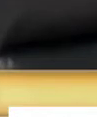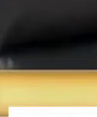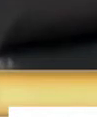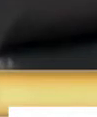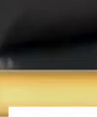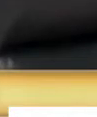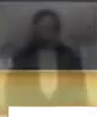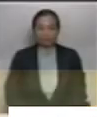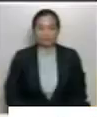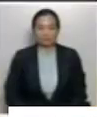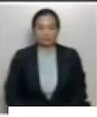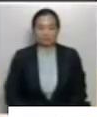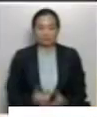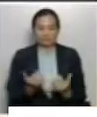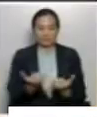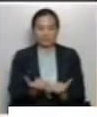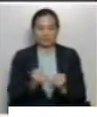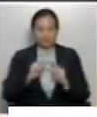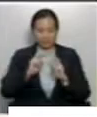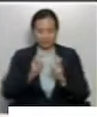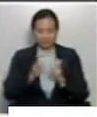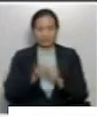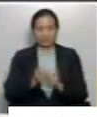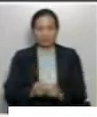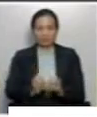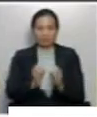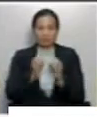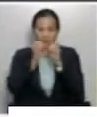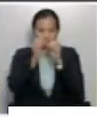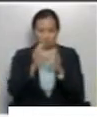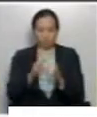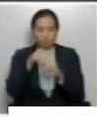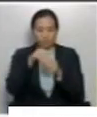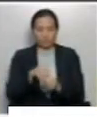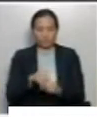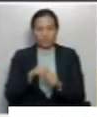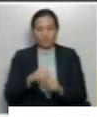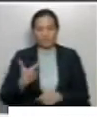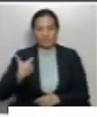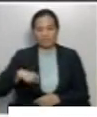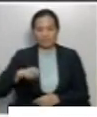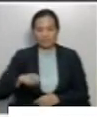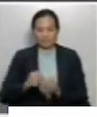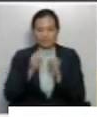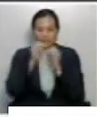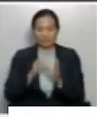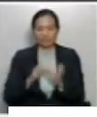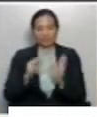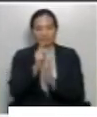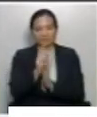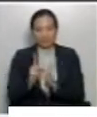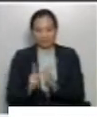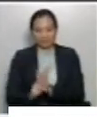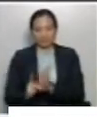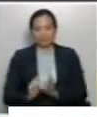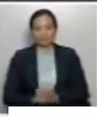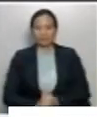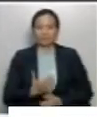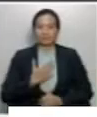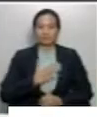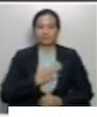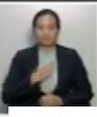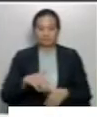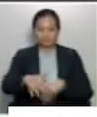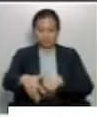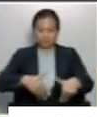ำเป็นผมชีวิตผมอยู่กับครูเป็นทนายครูเป็นนิติกรโดยเฉพาะกับชาวบ้านเนี่